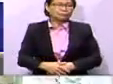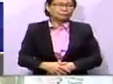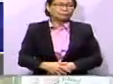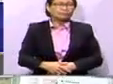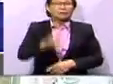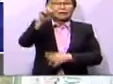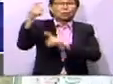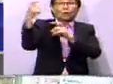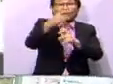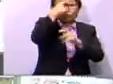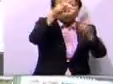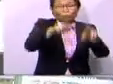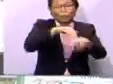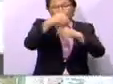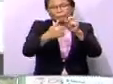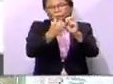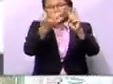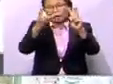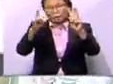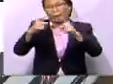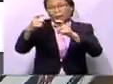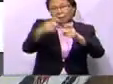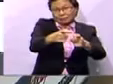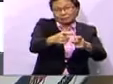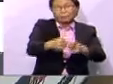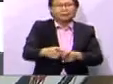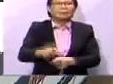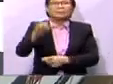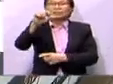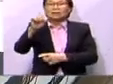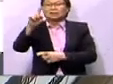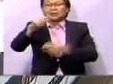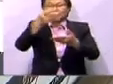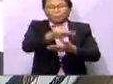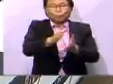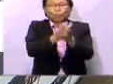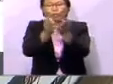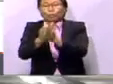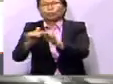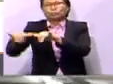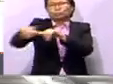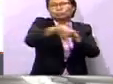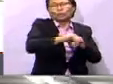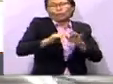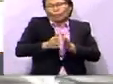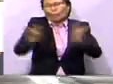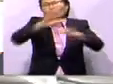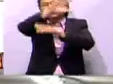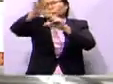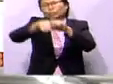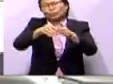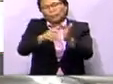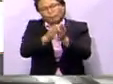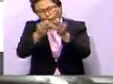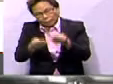Satu lagi hadiah buat rakyat pada tahun 2018. Sifar GST bagi bahan bacaan diseragam dan diperluas meliputi semua jenis